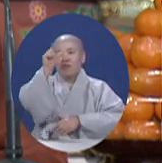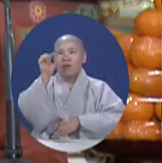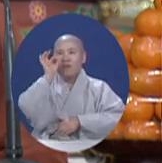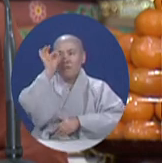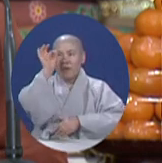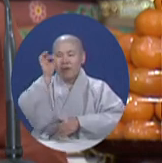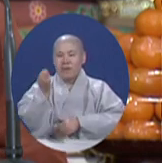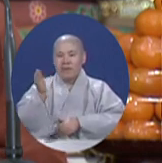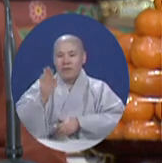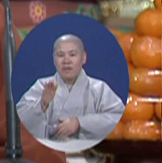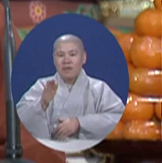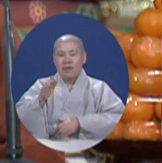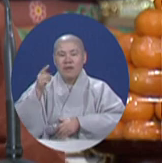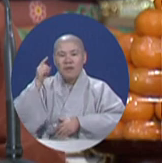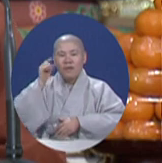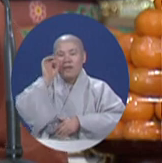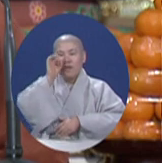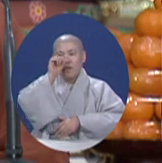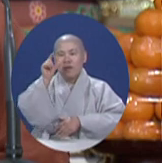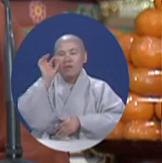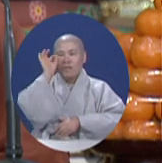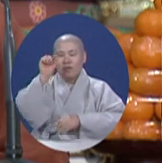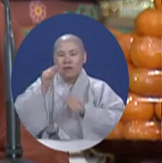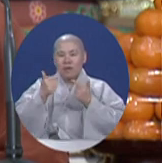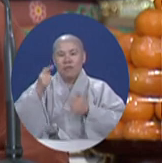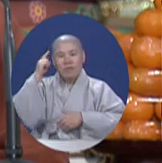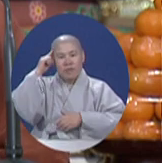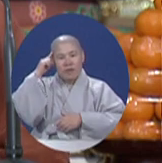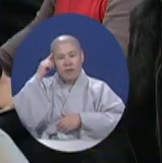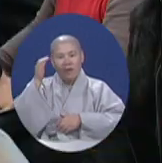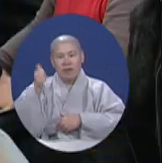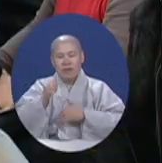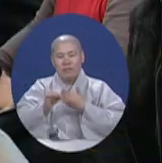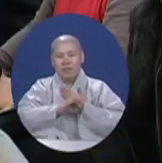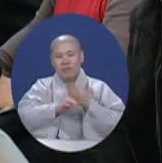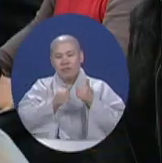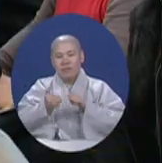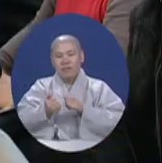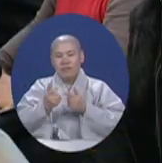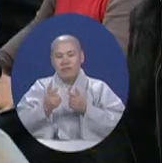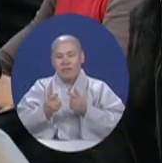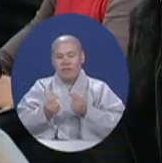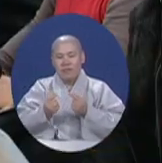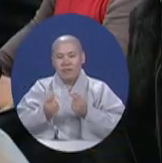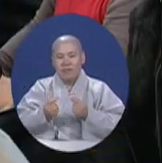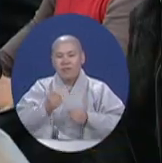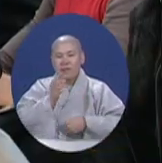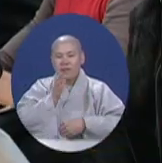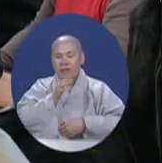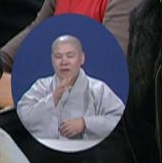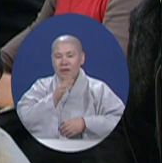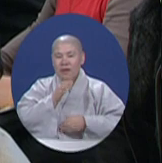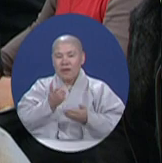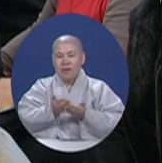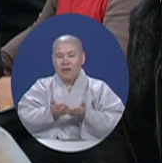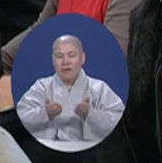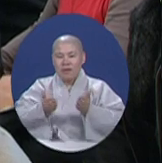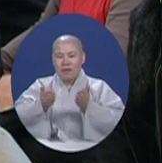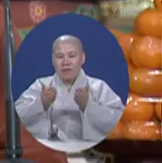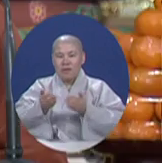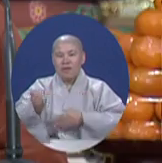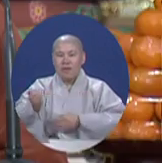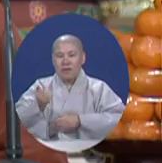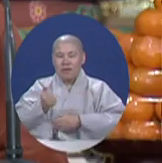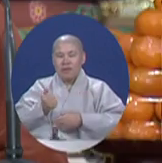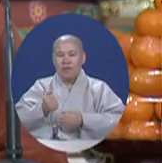또 견해를 일으키면 이거 죽는 거예요. 아, 이거 이렇게 그릇 하나 드는 게 이게